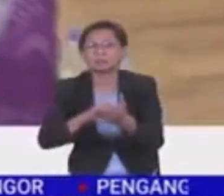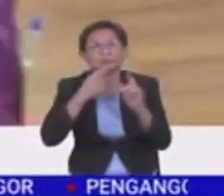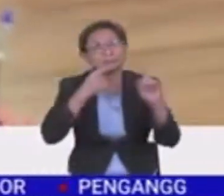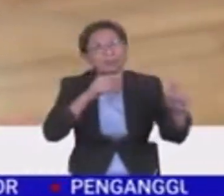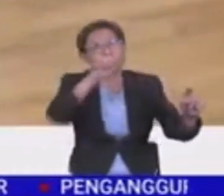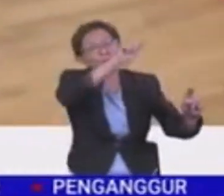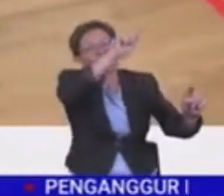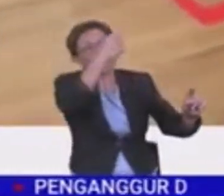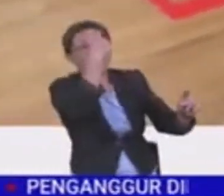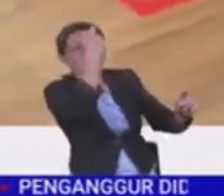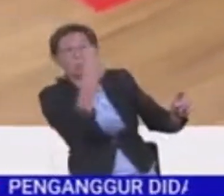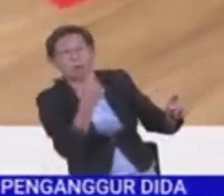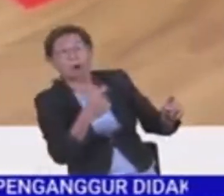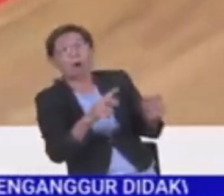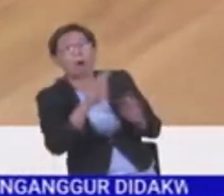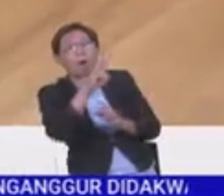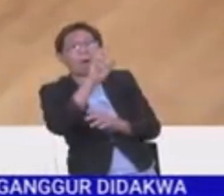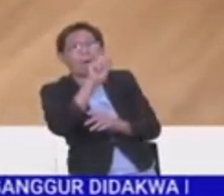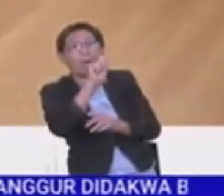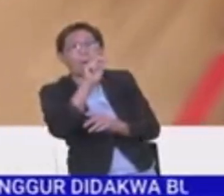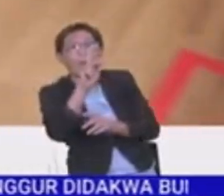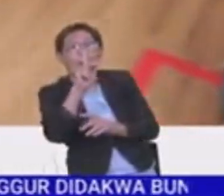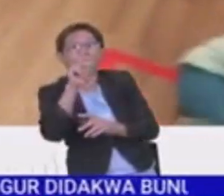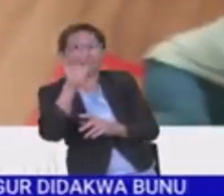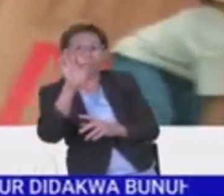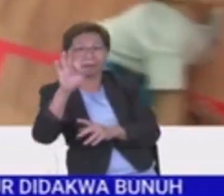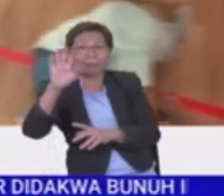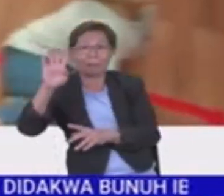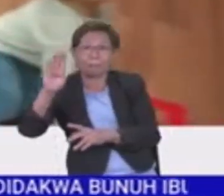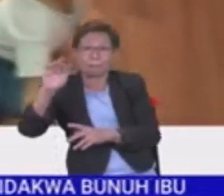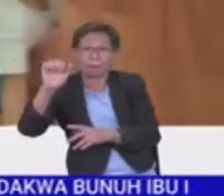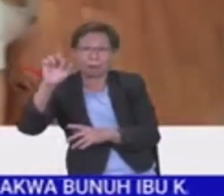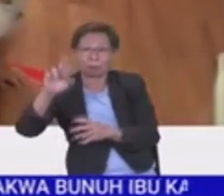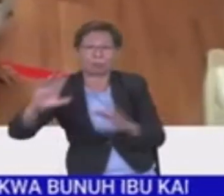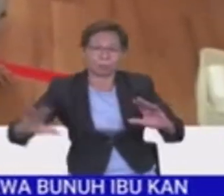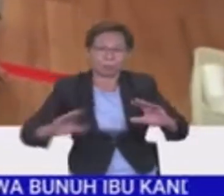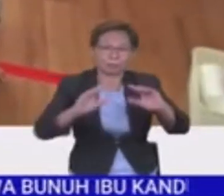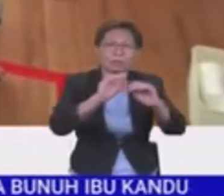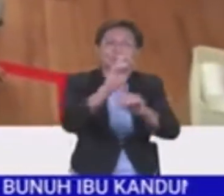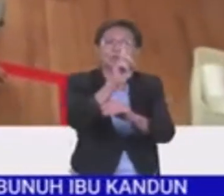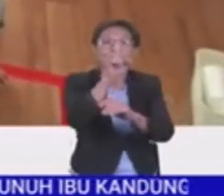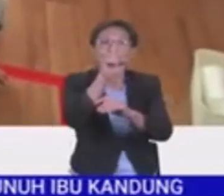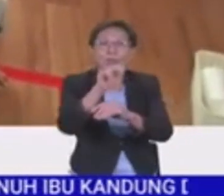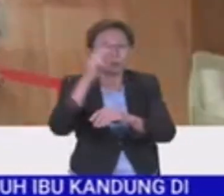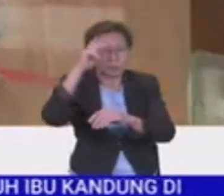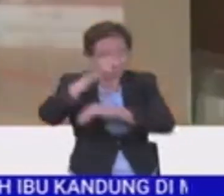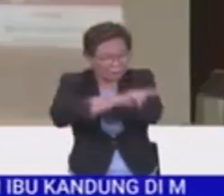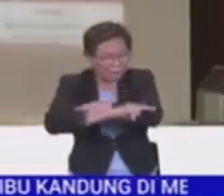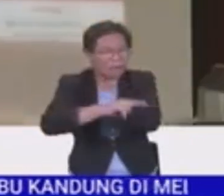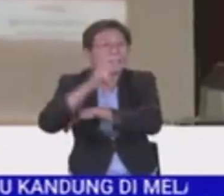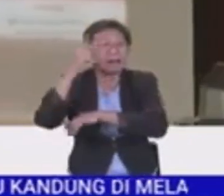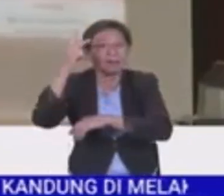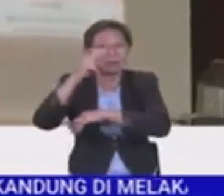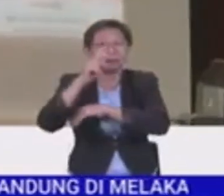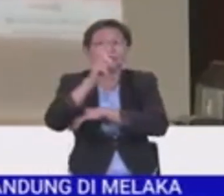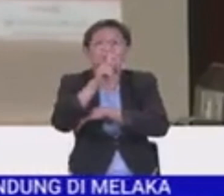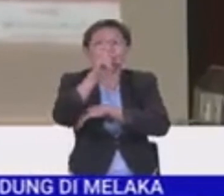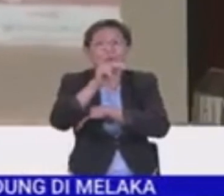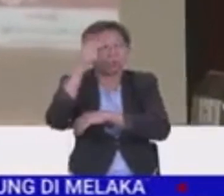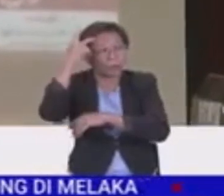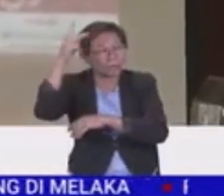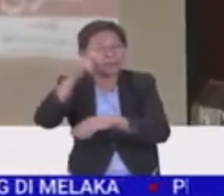yang dikemukakan add-on wakaf baru Mama ruslia bawah pada persidangan dewan undangan Negeri downtown di kota